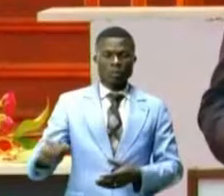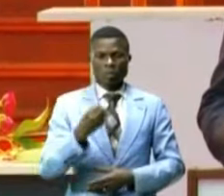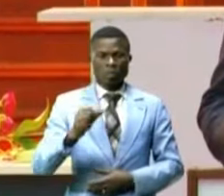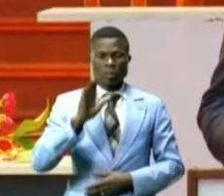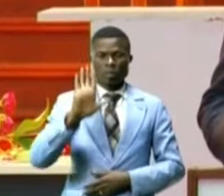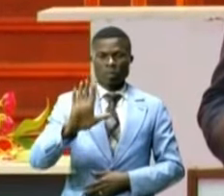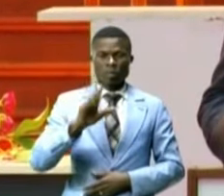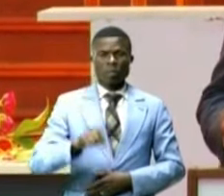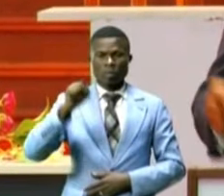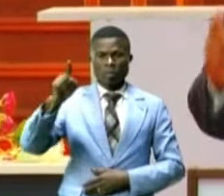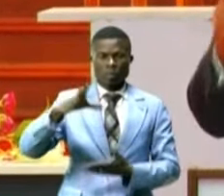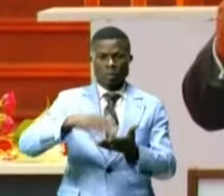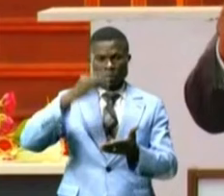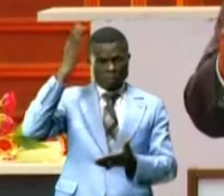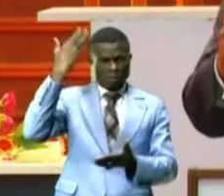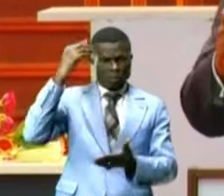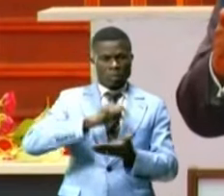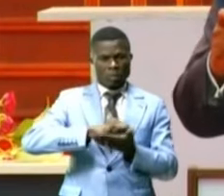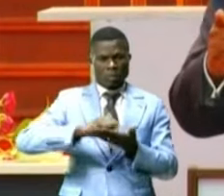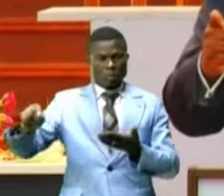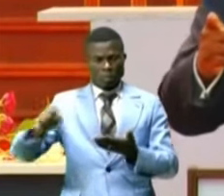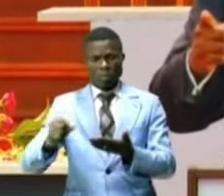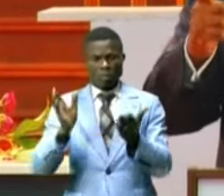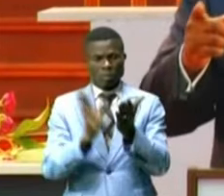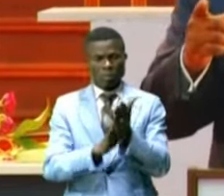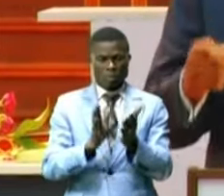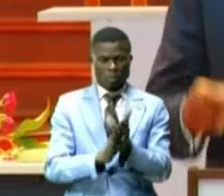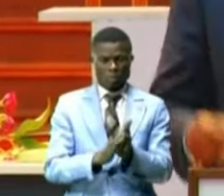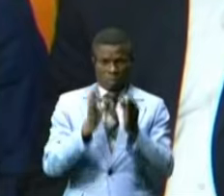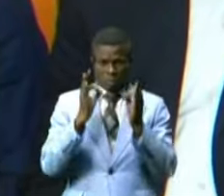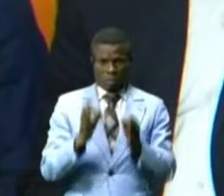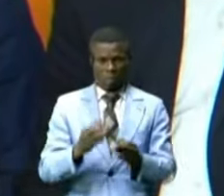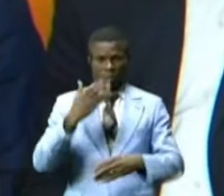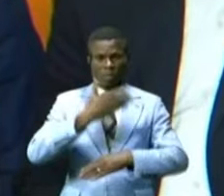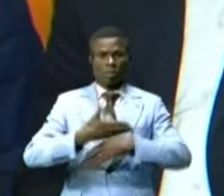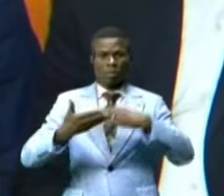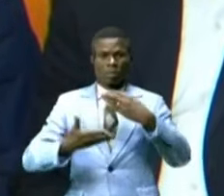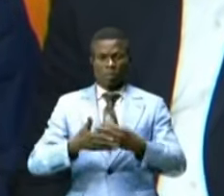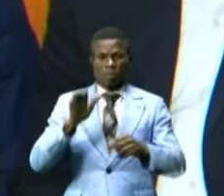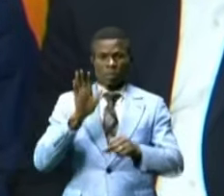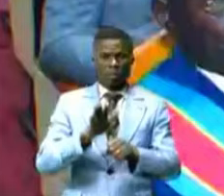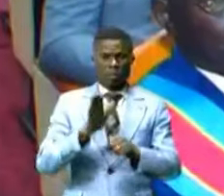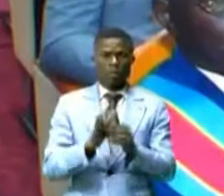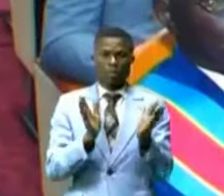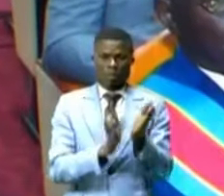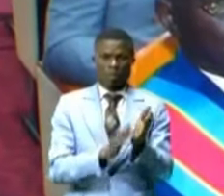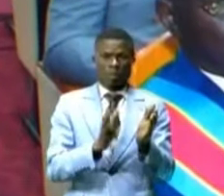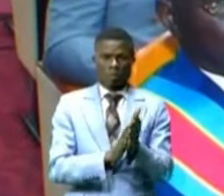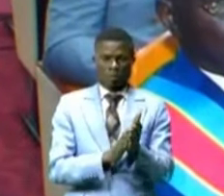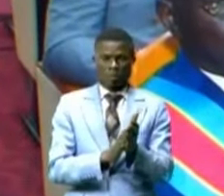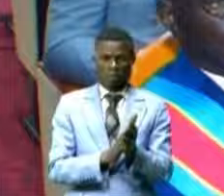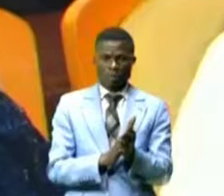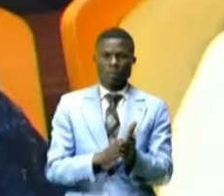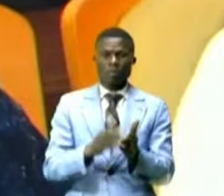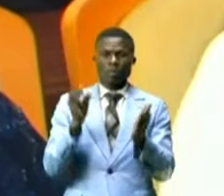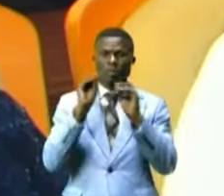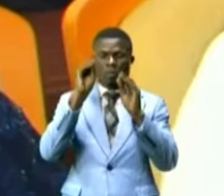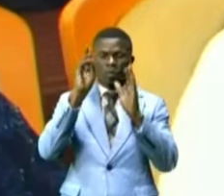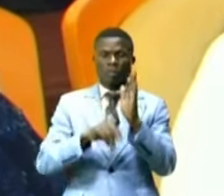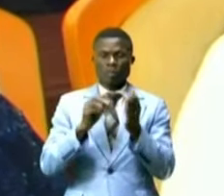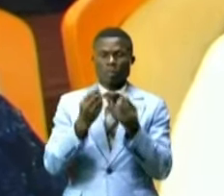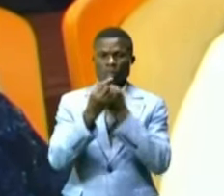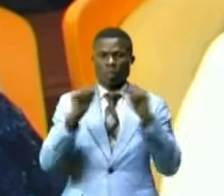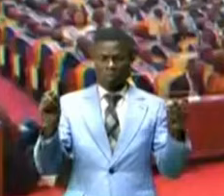millions d'élèves autrefois exclus du système faute de moyens et la construction de milliers d'écoles font de la gratuité de l'enseignement de